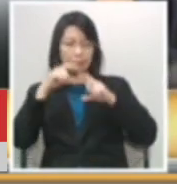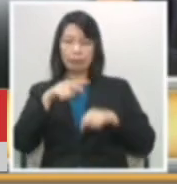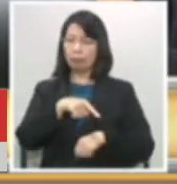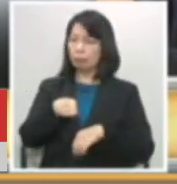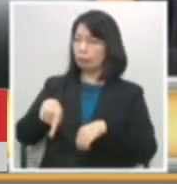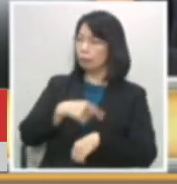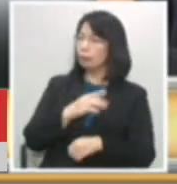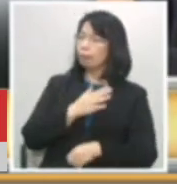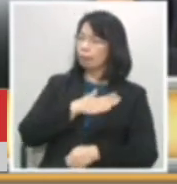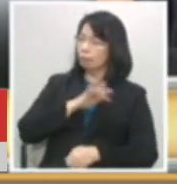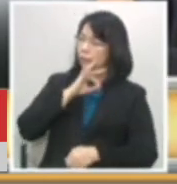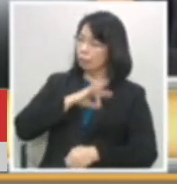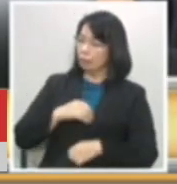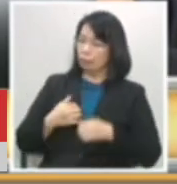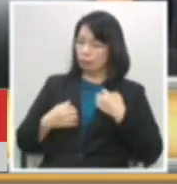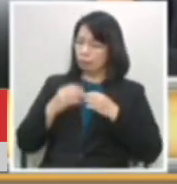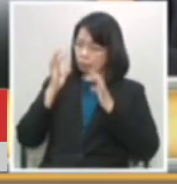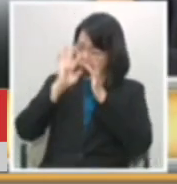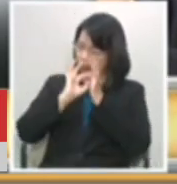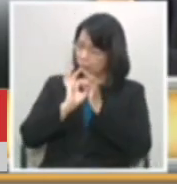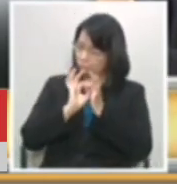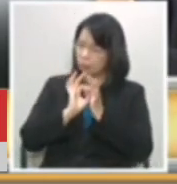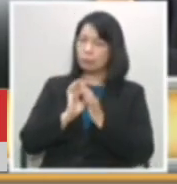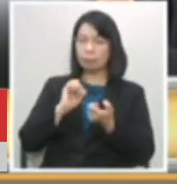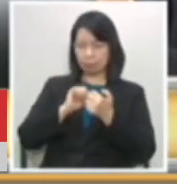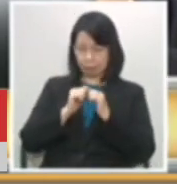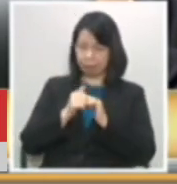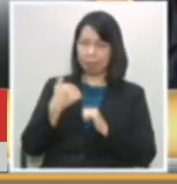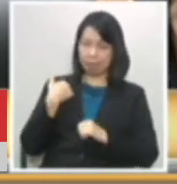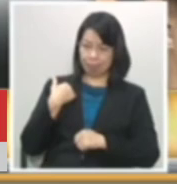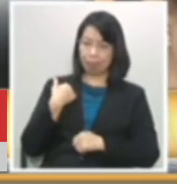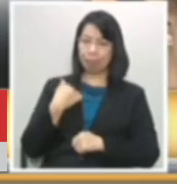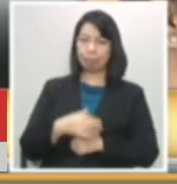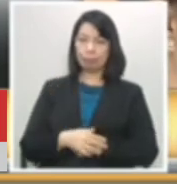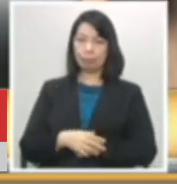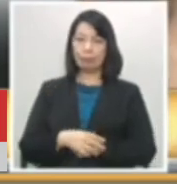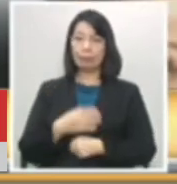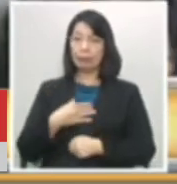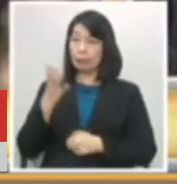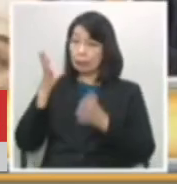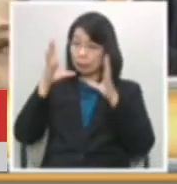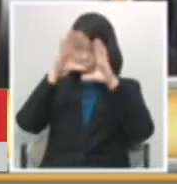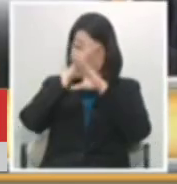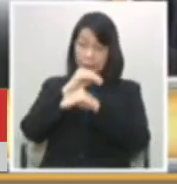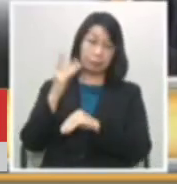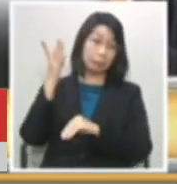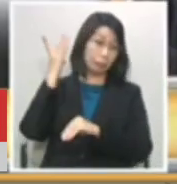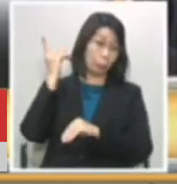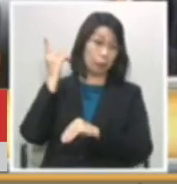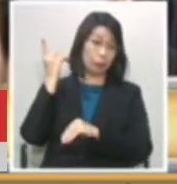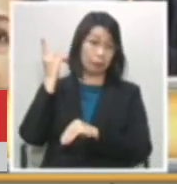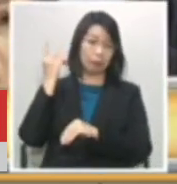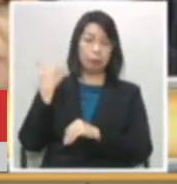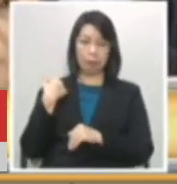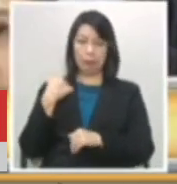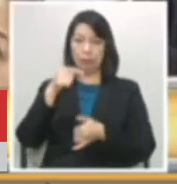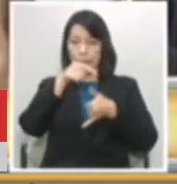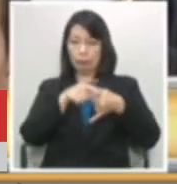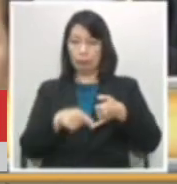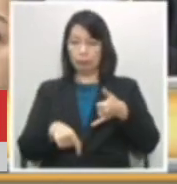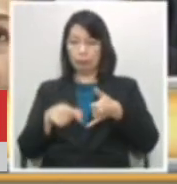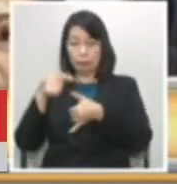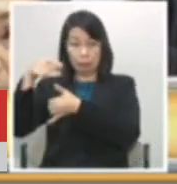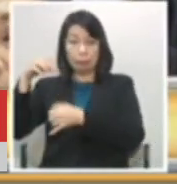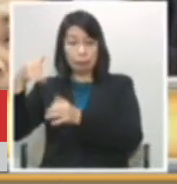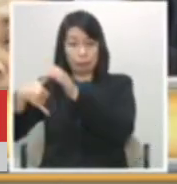ให้กับดิฉันเป็นอย่างยิ่งยิ่งไปกว่านี้ค่ะเมื่อคืนนี้มีบุคคลท่านหนึ่งจากรัฐบาลบ